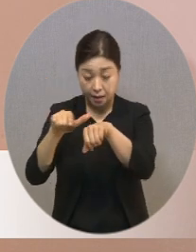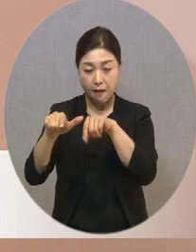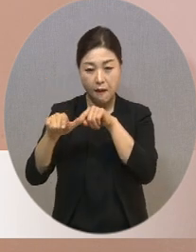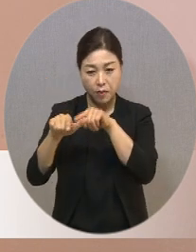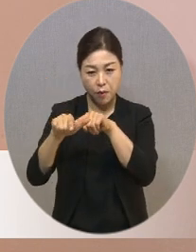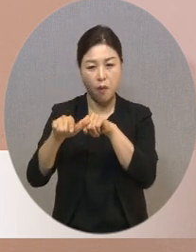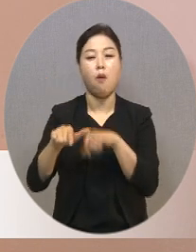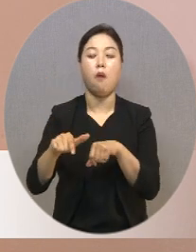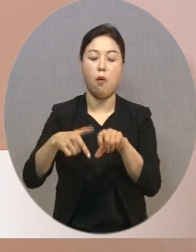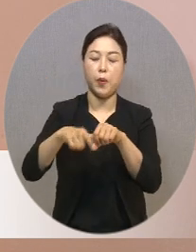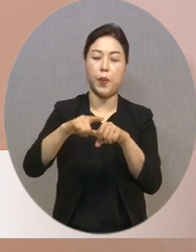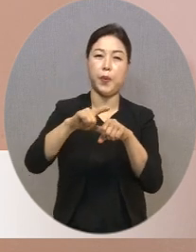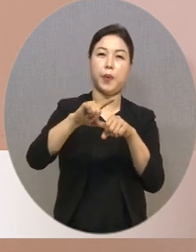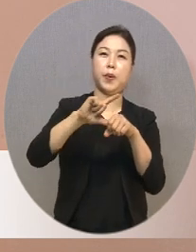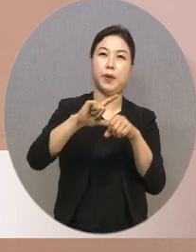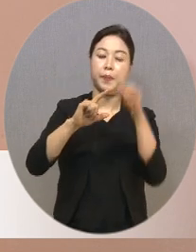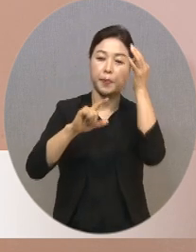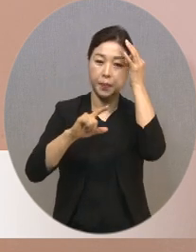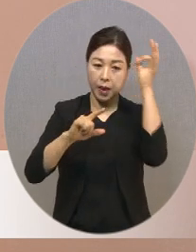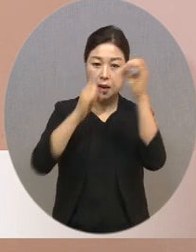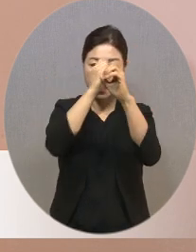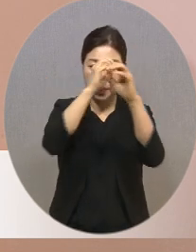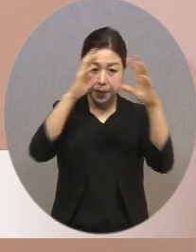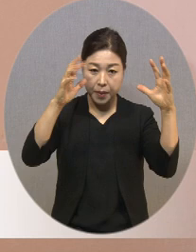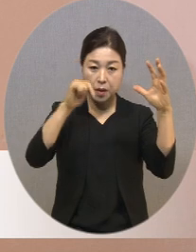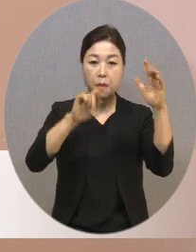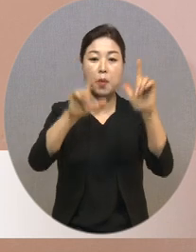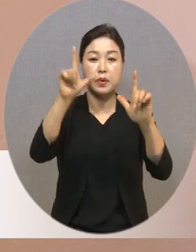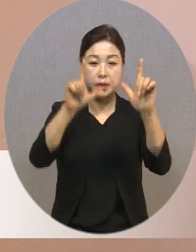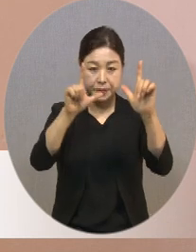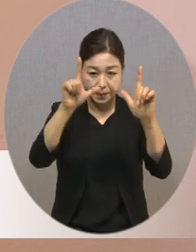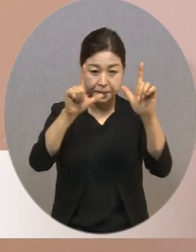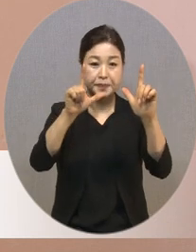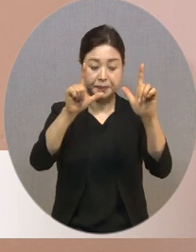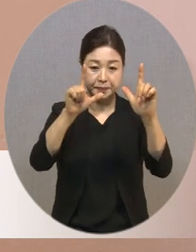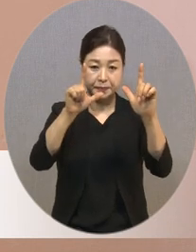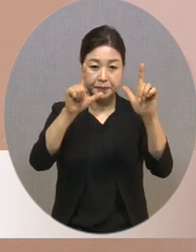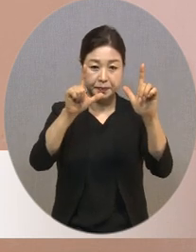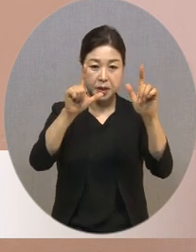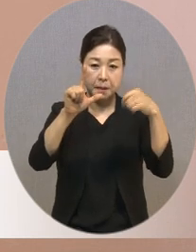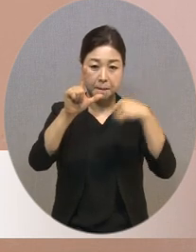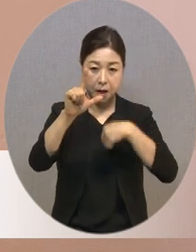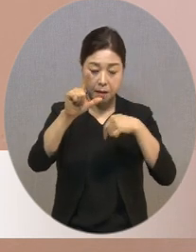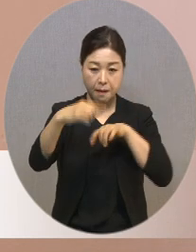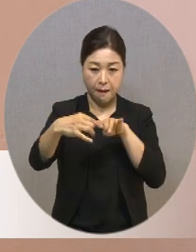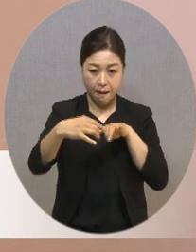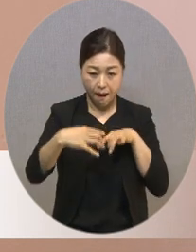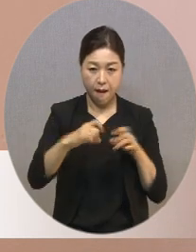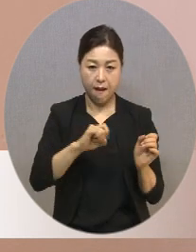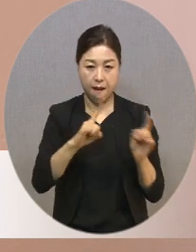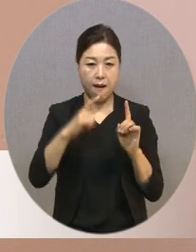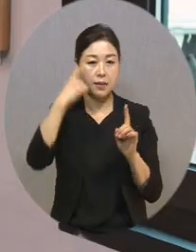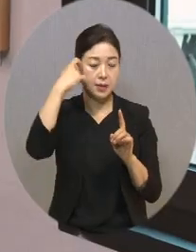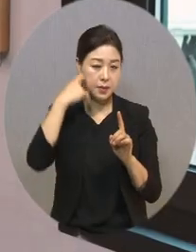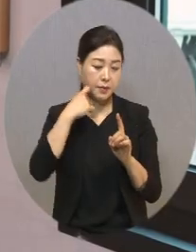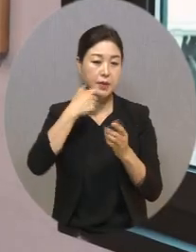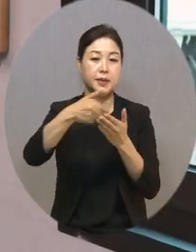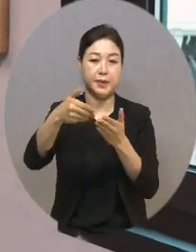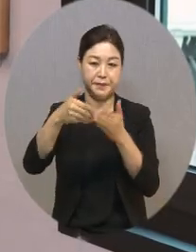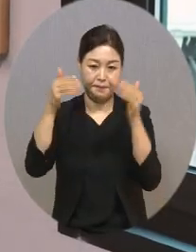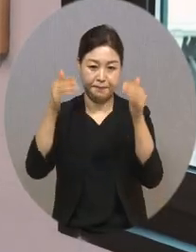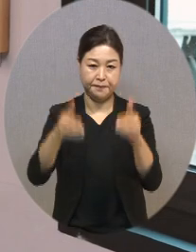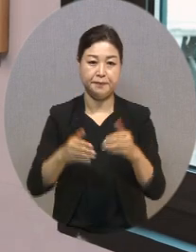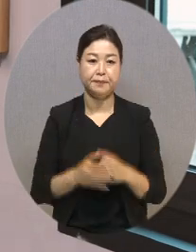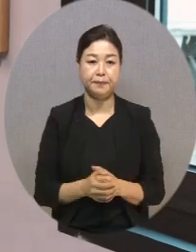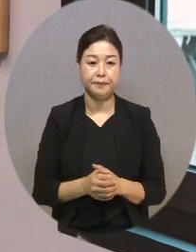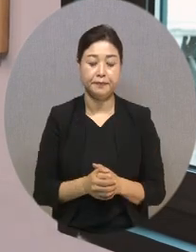맞춰서 찾아가고 아무튼 그 풍경인 그 자체를 마음적으로 힐링을 느끼면서